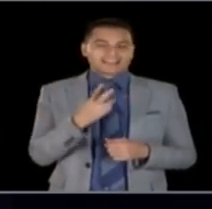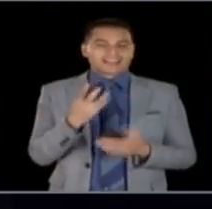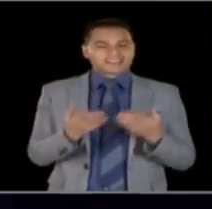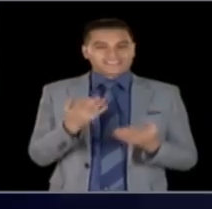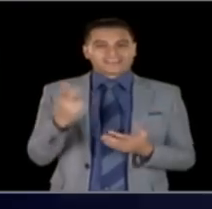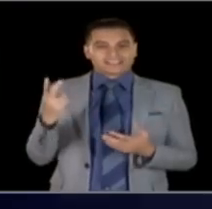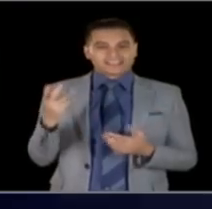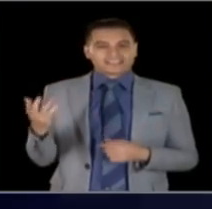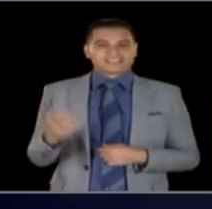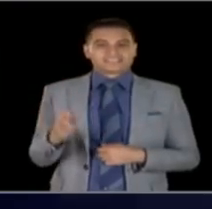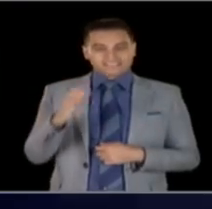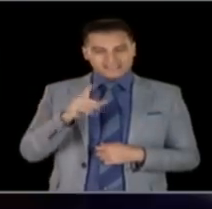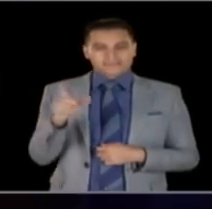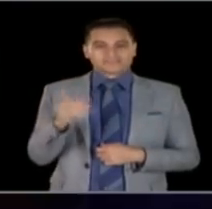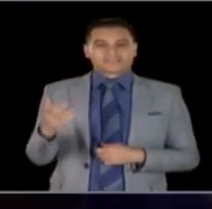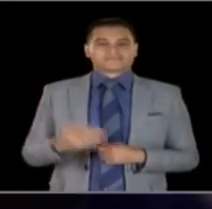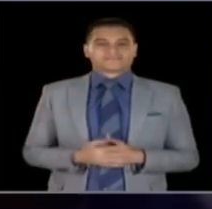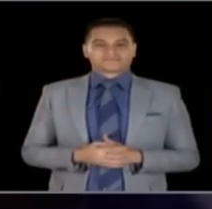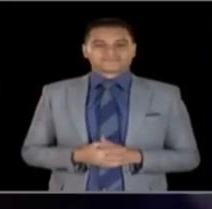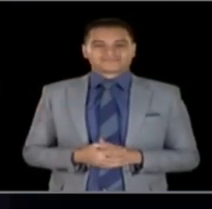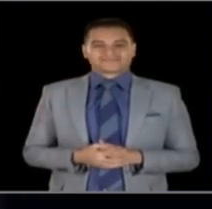الثالثة تفرق. إجابة صحيحة.